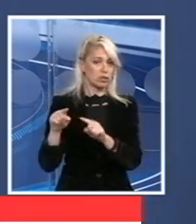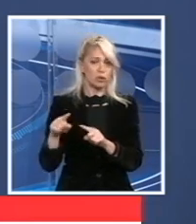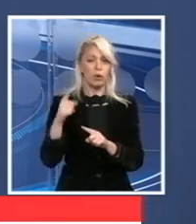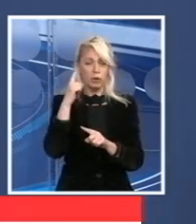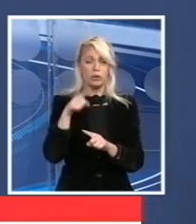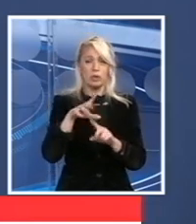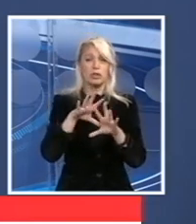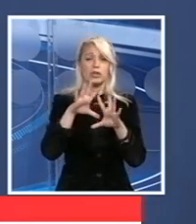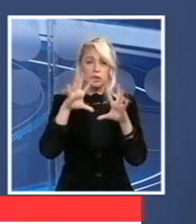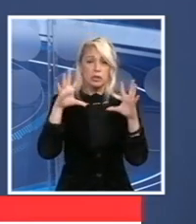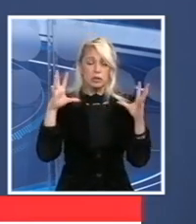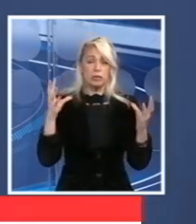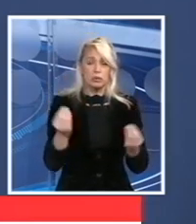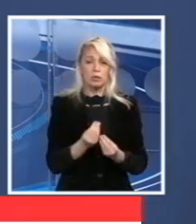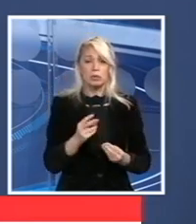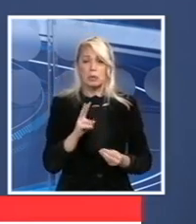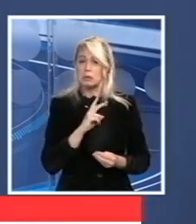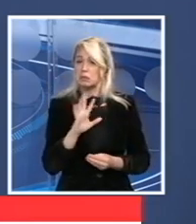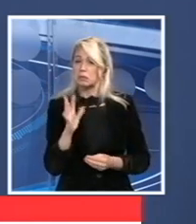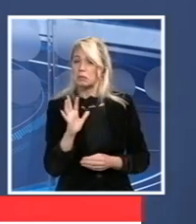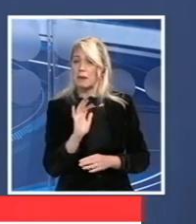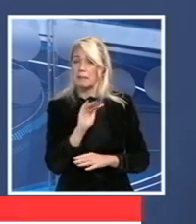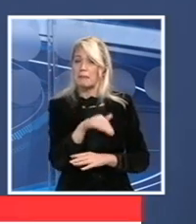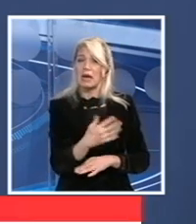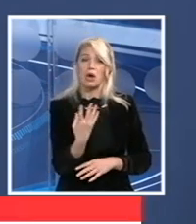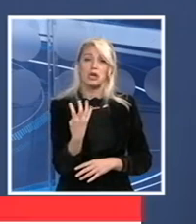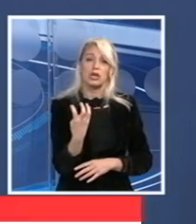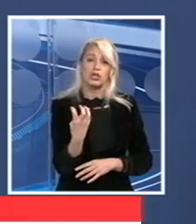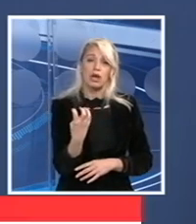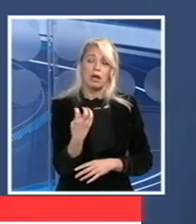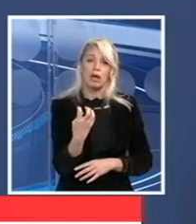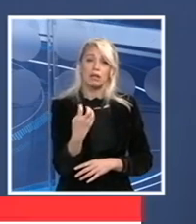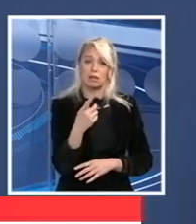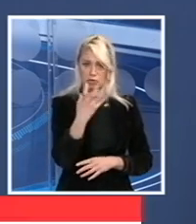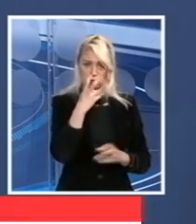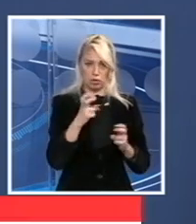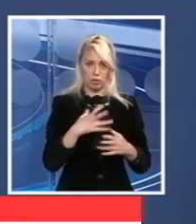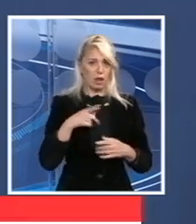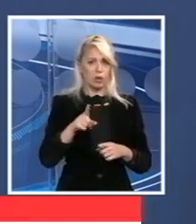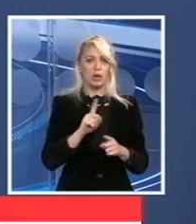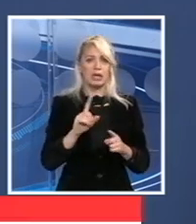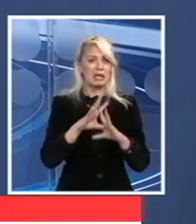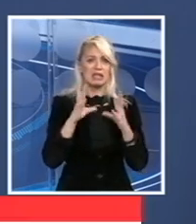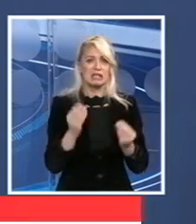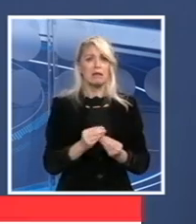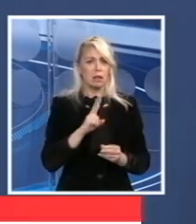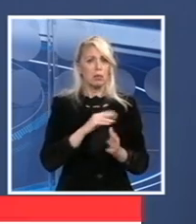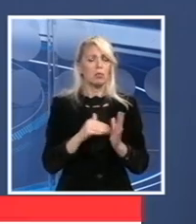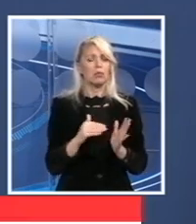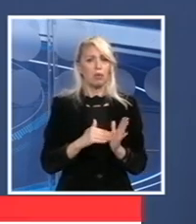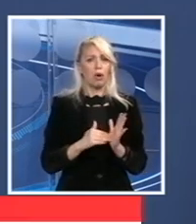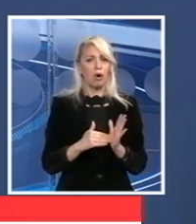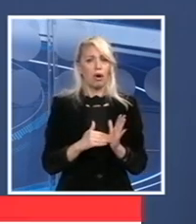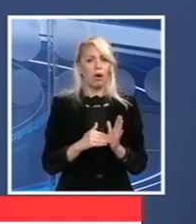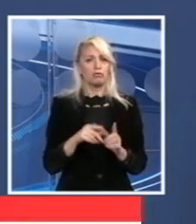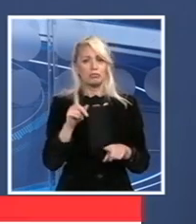sada zbrojanje, videla sam da ih ima nešto preko 400, međutim, to nisu svi respiratori koji imamo.